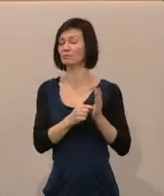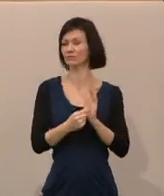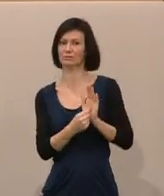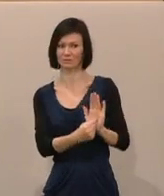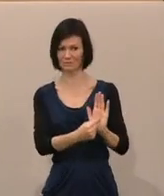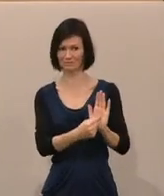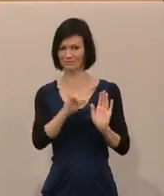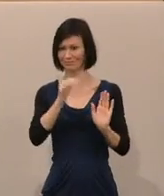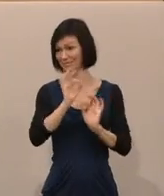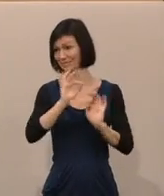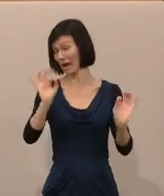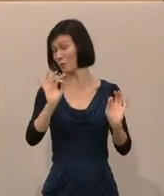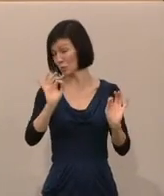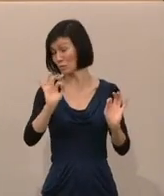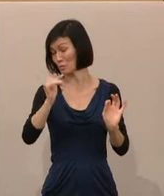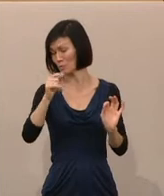verdeckt freilich